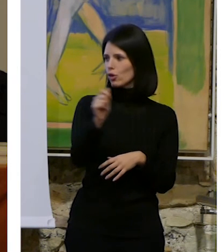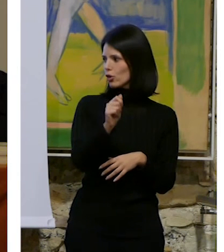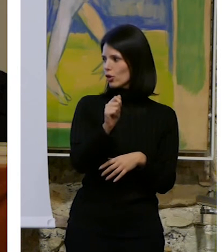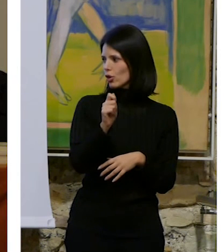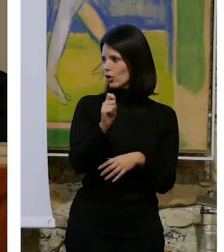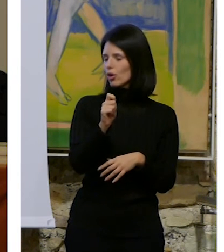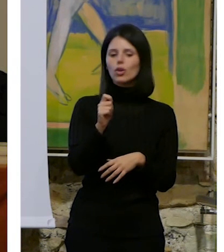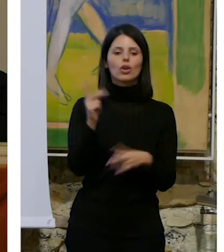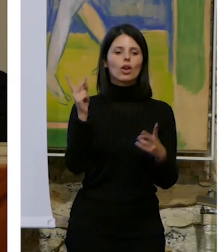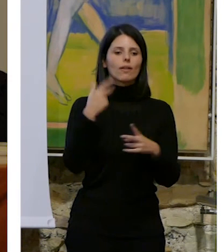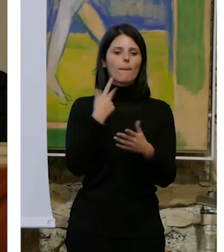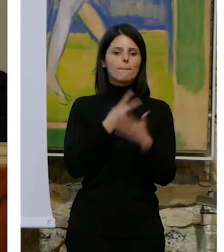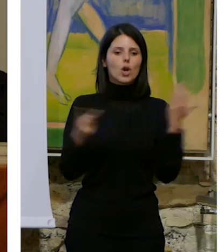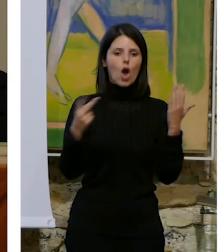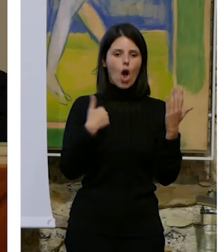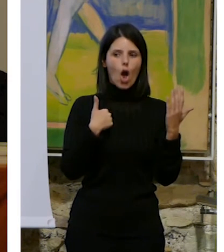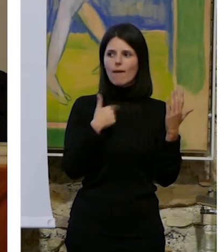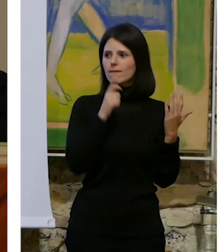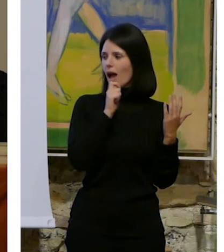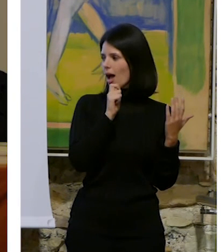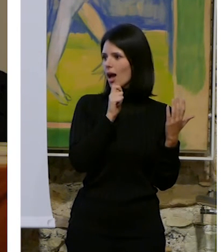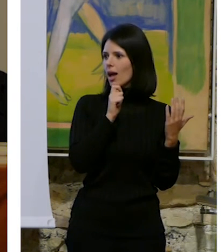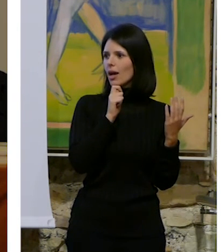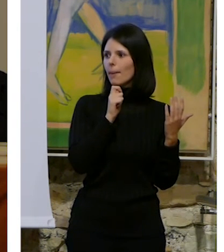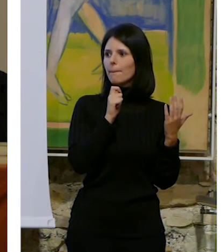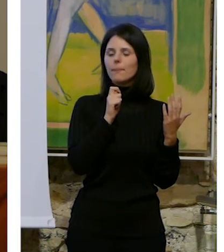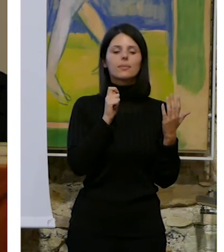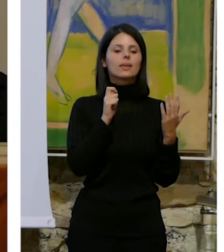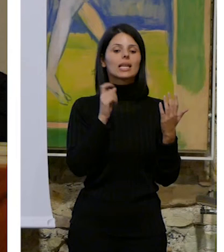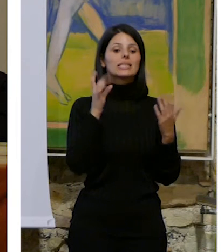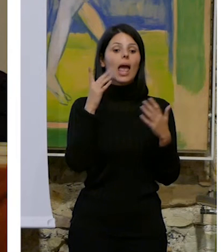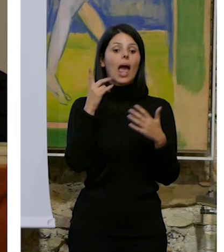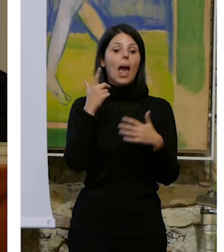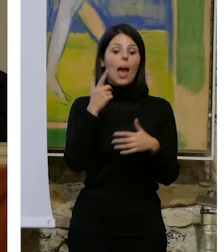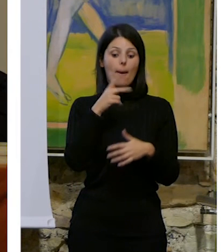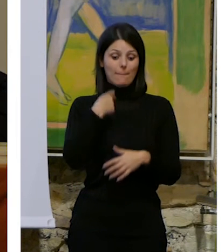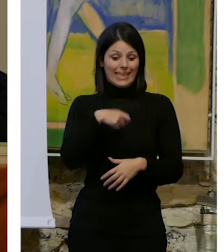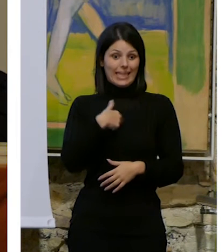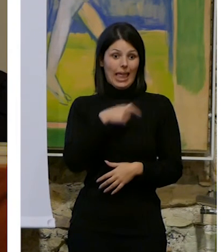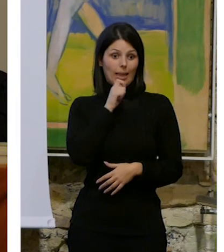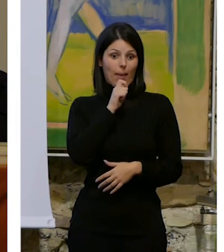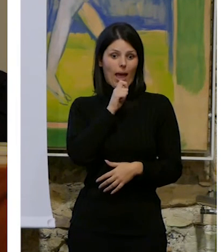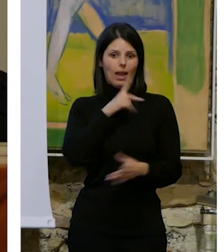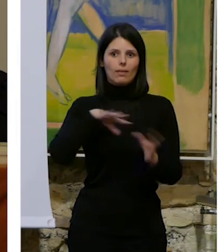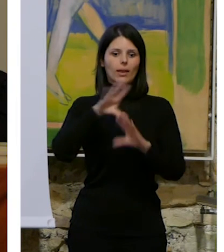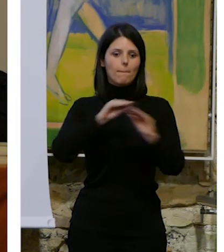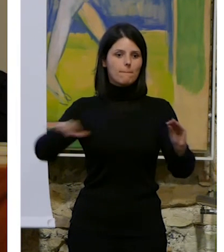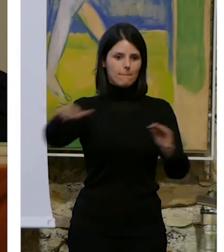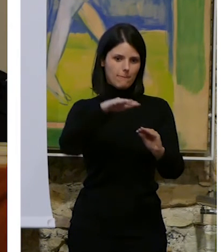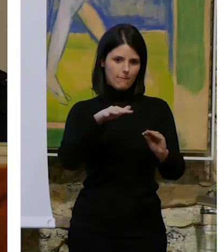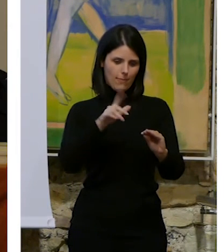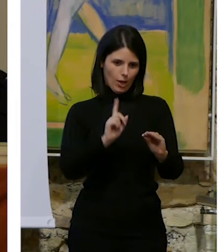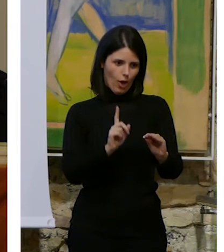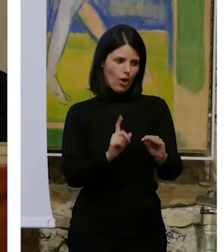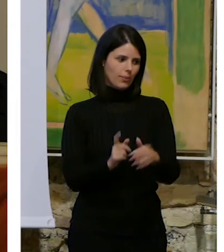Pensavo che fosse la prova della nostra superdemocrazia, per cui se parla il presidente a un certo punto gli tolgono la parola perché ha